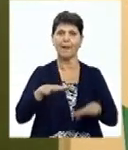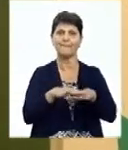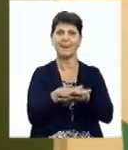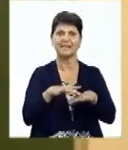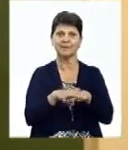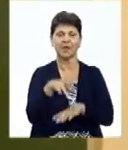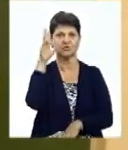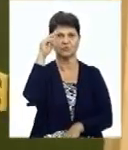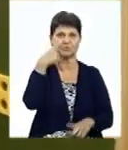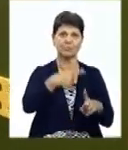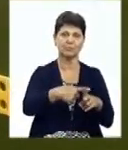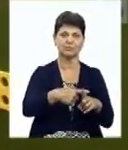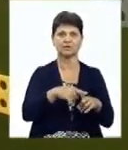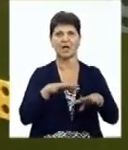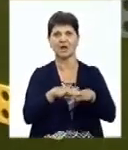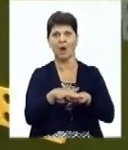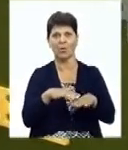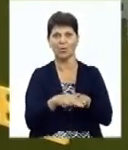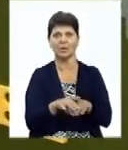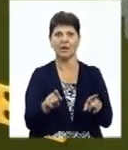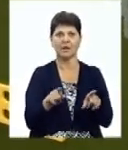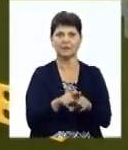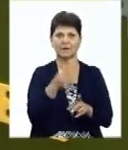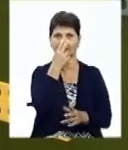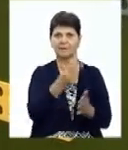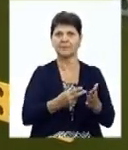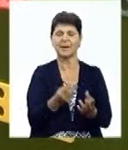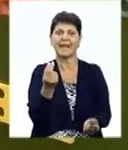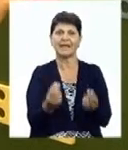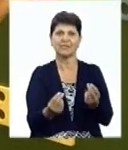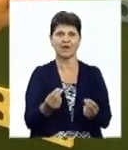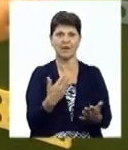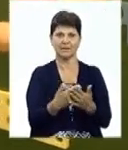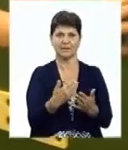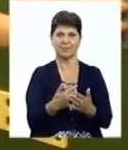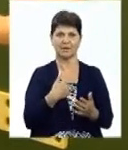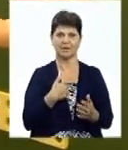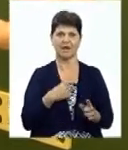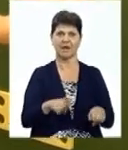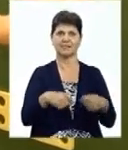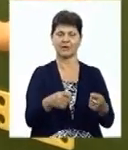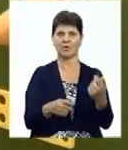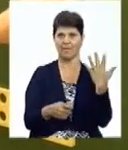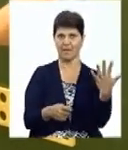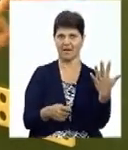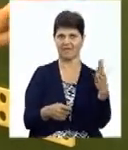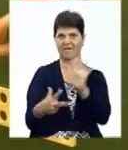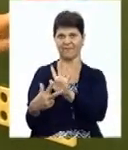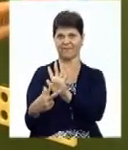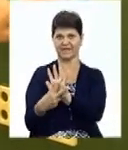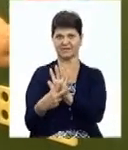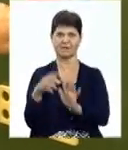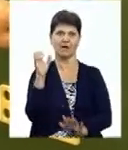склад числа, та вивчення рахунку, але в такій демонстративній ігровій формі. Наприклад, я додаю до 5-8 і